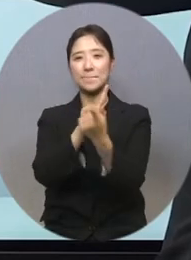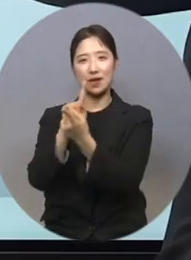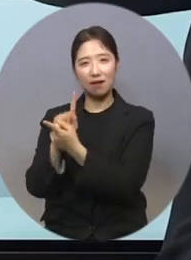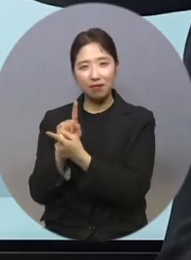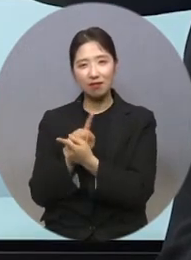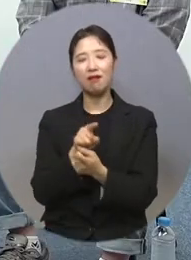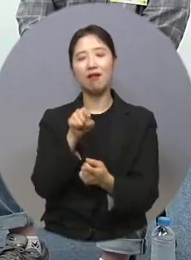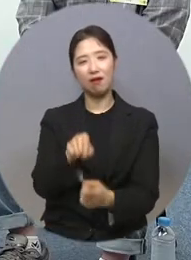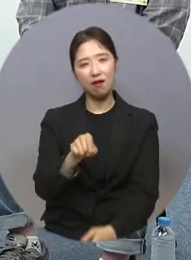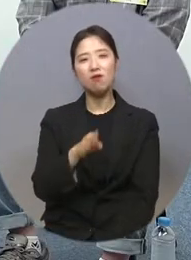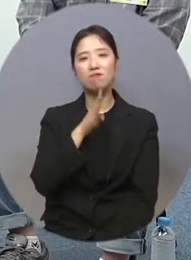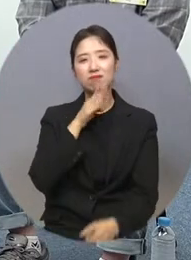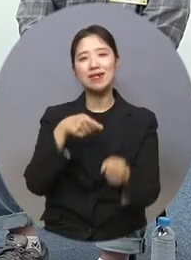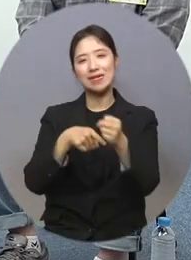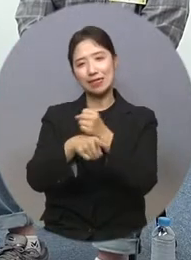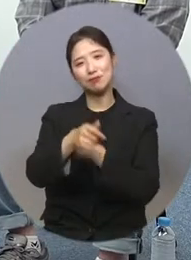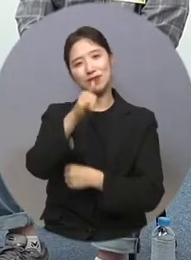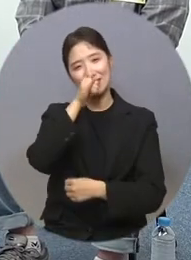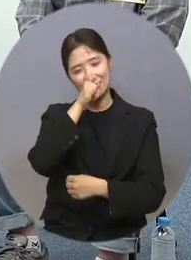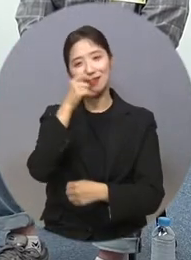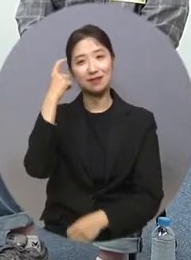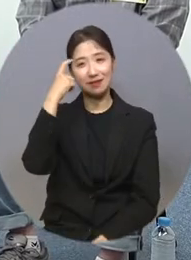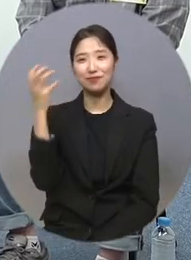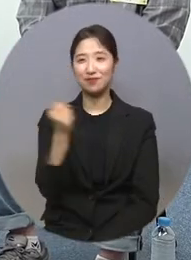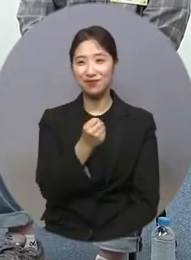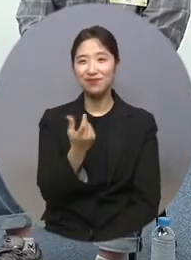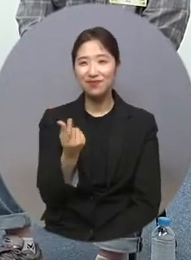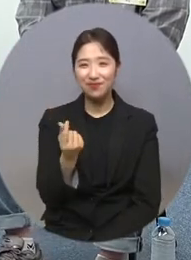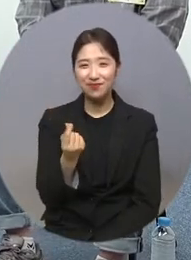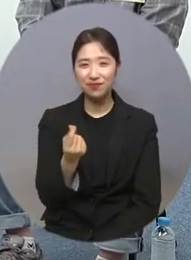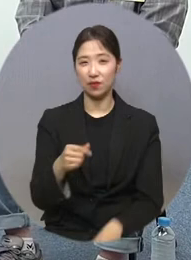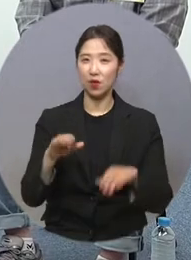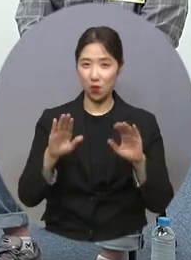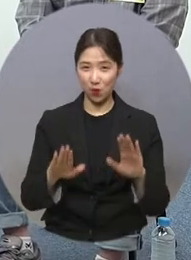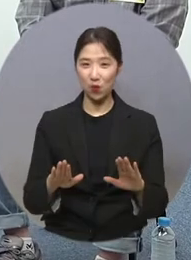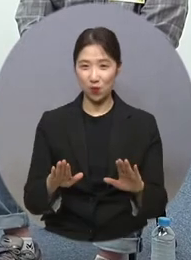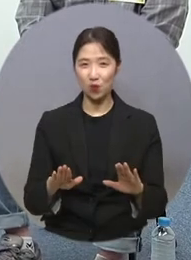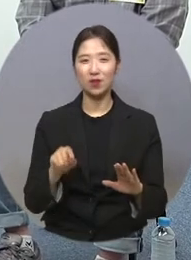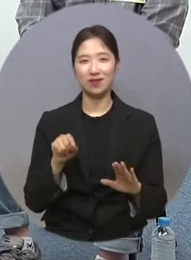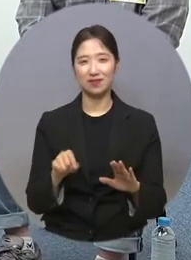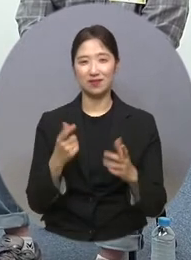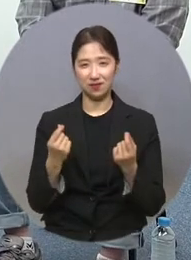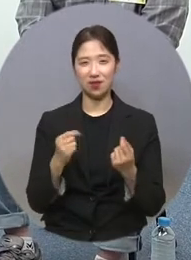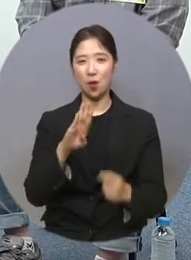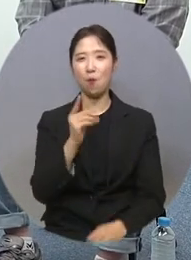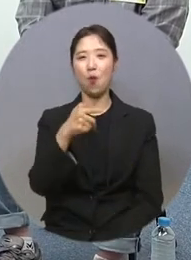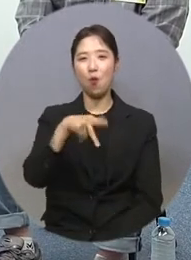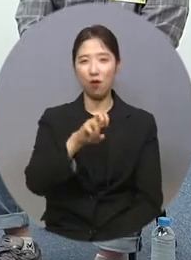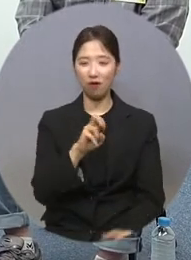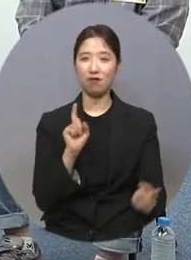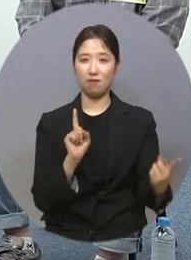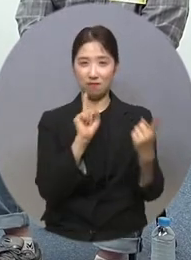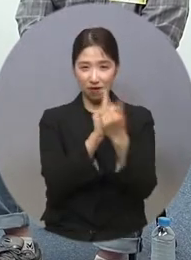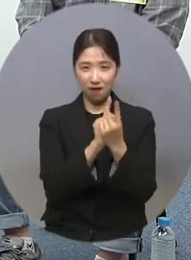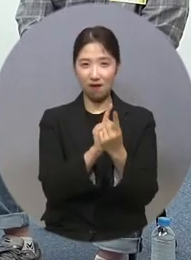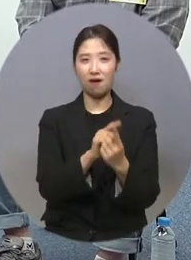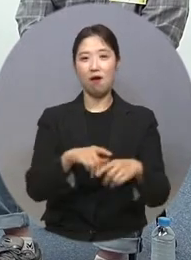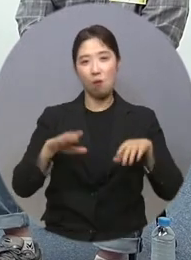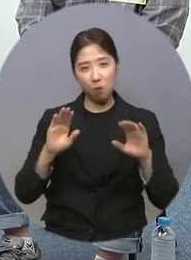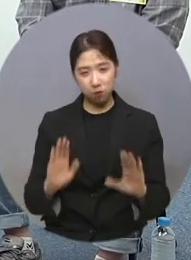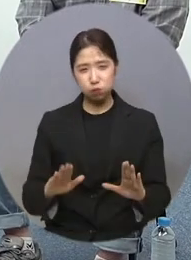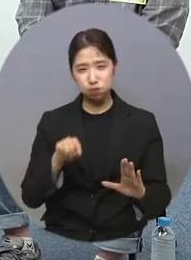굉장히 의미 있다 이렇게 생각을 하시는 것 같아요. 오늘도 마찬가지 우리 저 보경님 만난 이